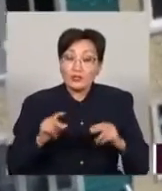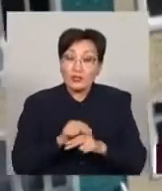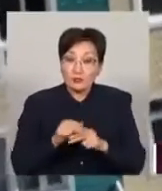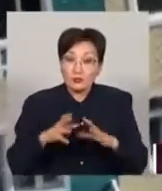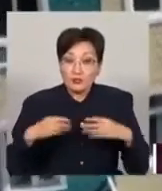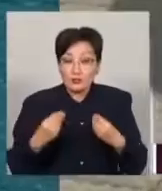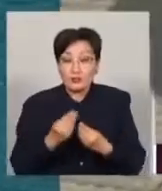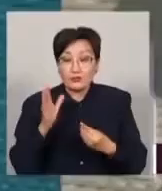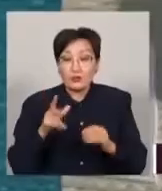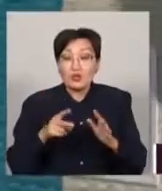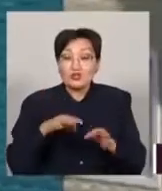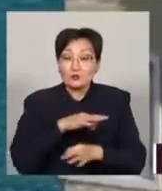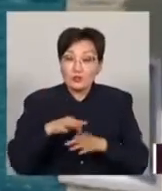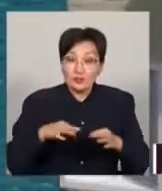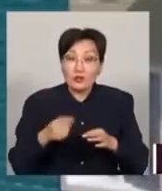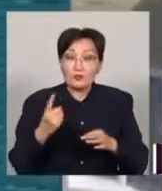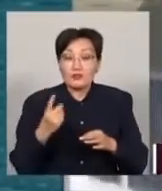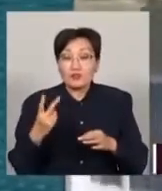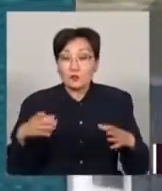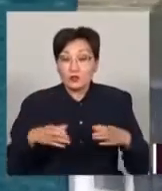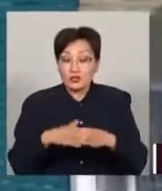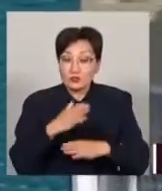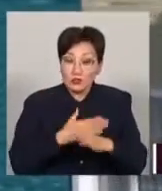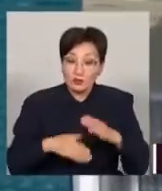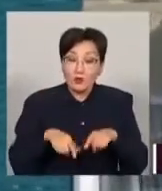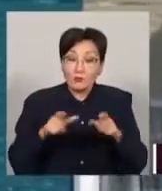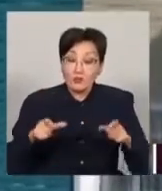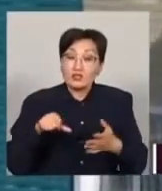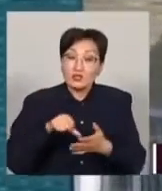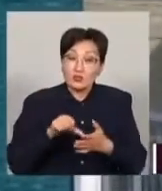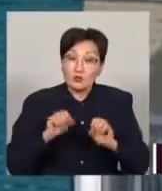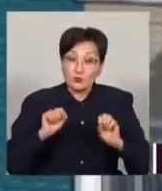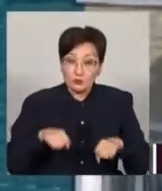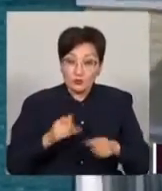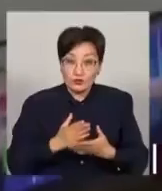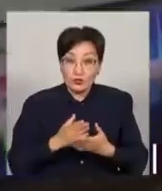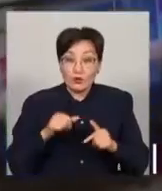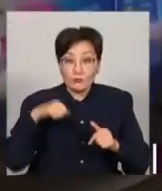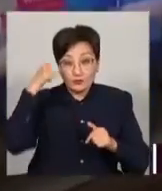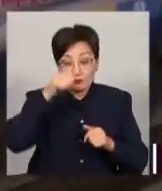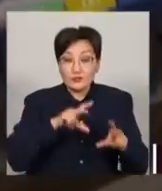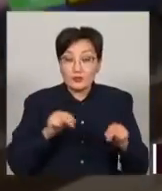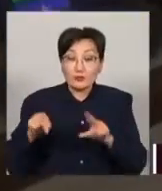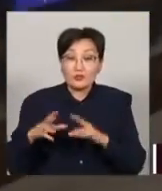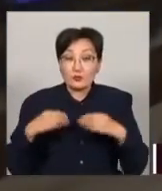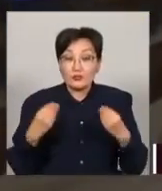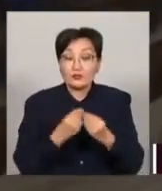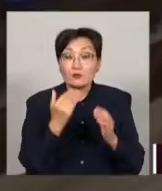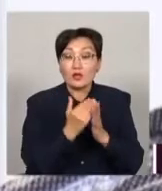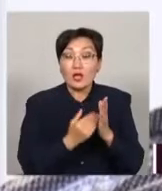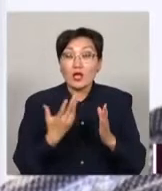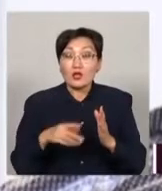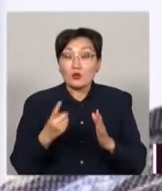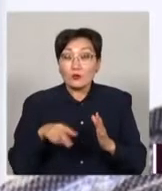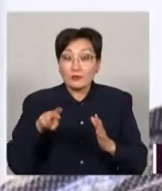Енді алдағы уақытта жетім және бірінші, екінші топтағы мүгедек жандарда қатысуға мүмкіндік алады. Биыл бақытты отбасыға 51 миллиард